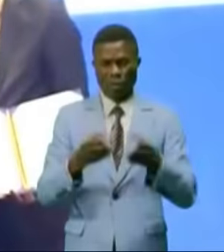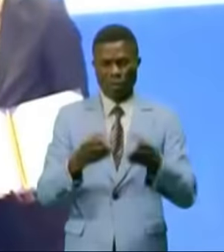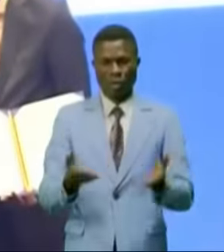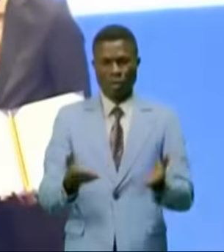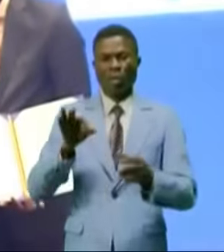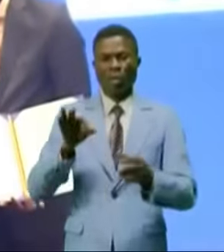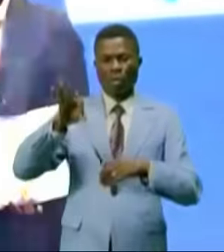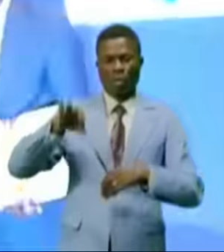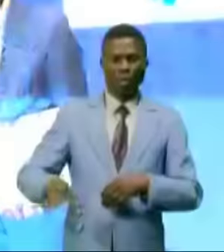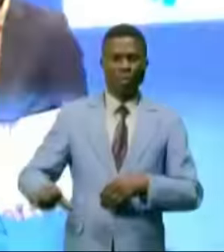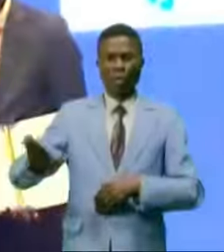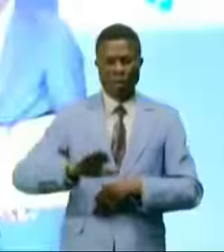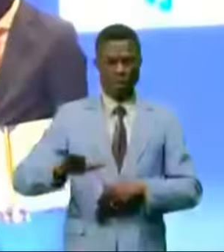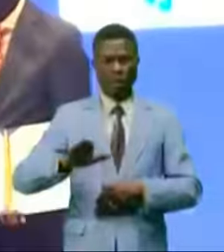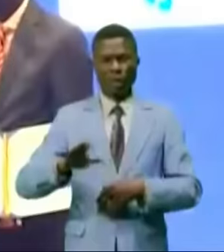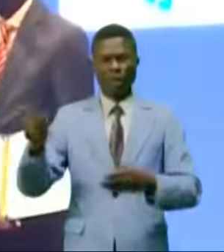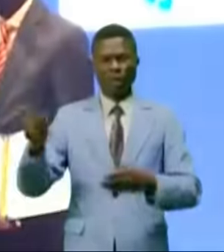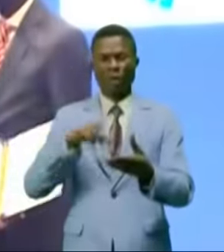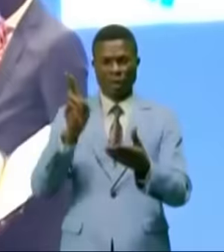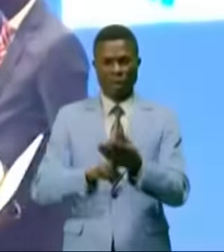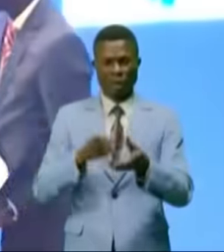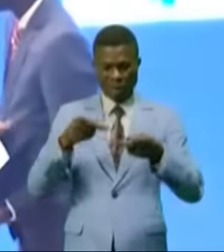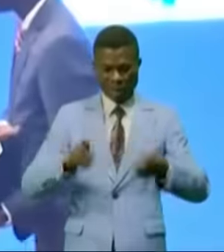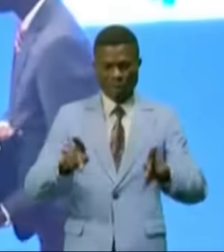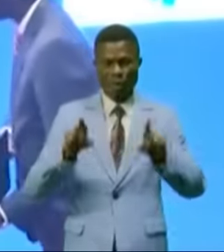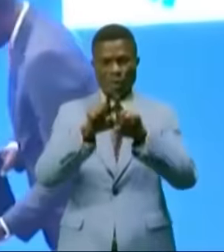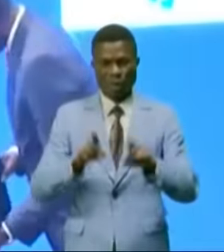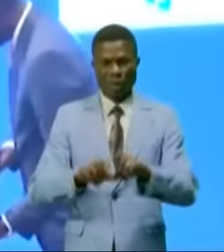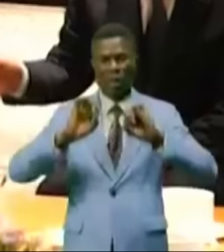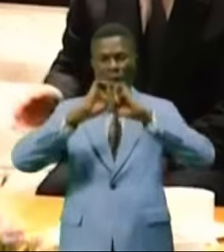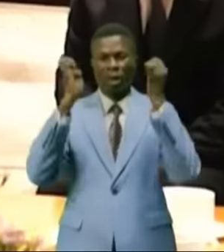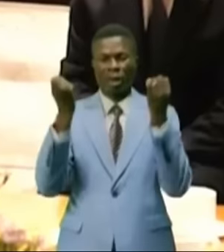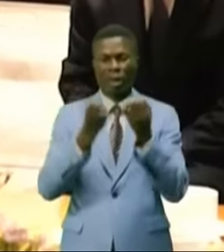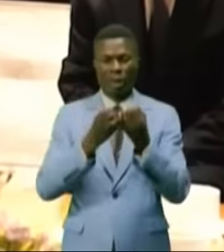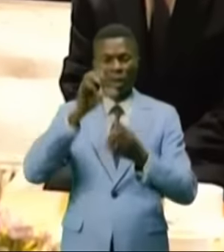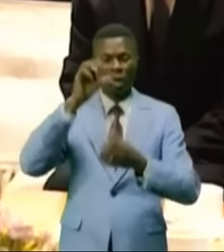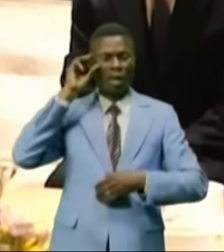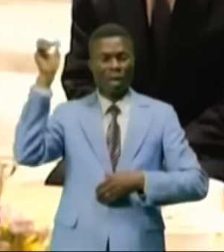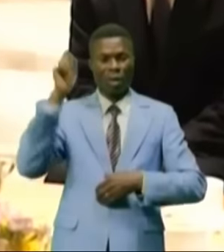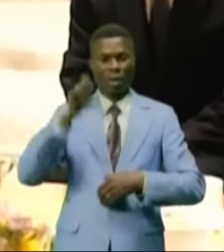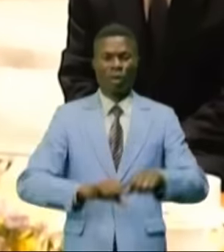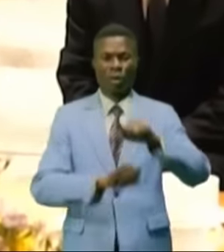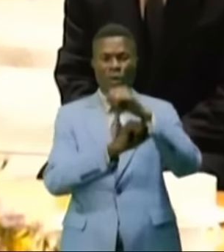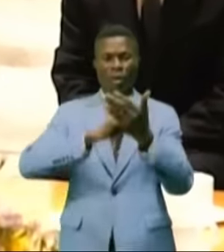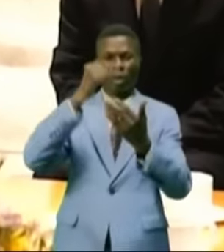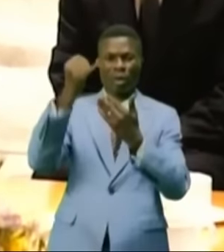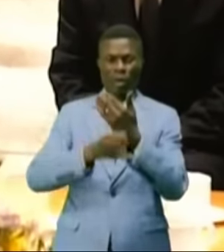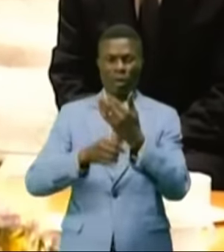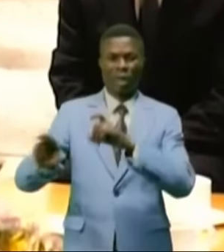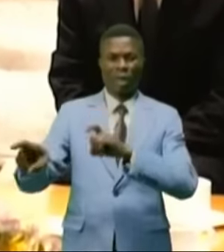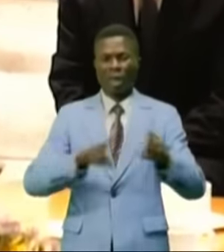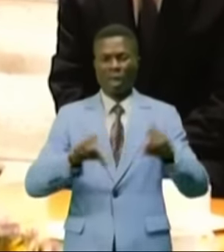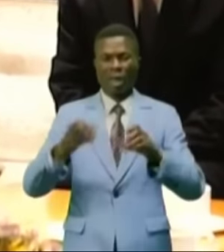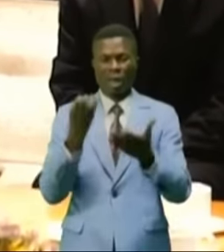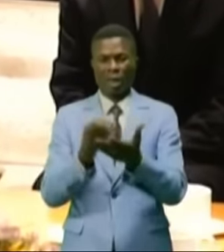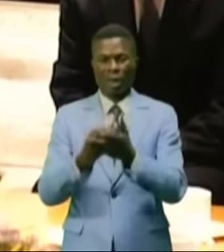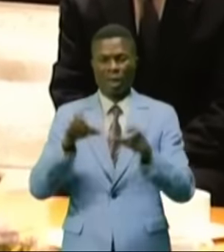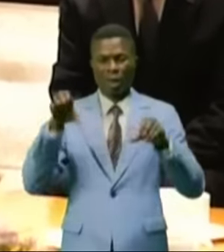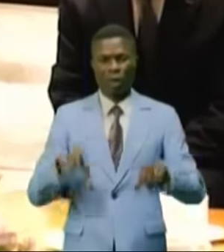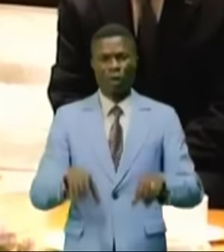nations. Les interactions permettront également aux entreprises coréennes de soutenir le programme de diversification économique de la